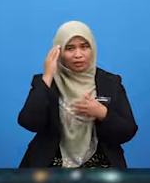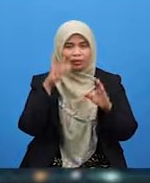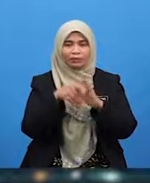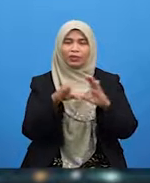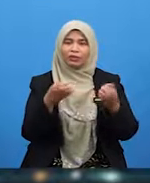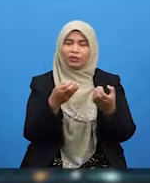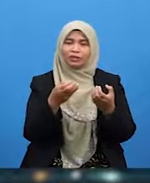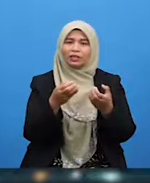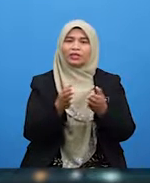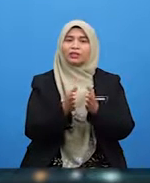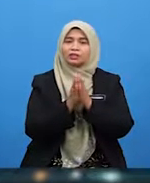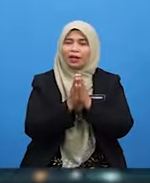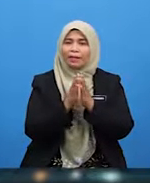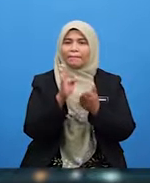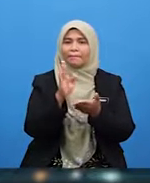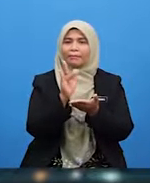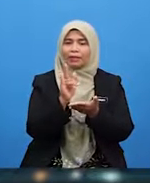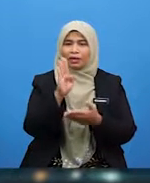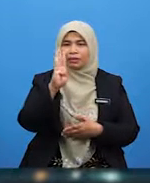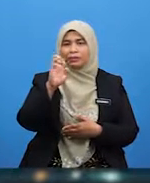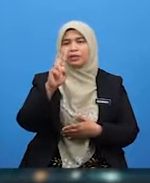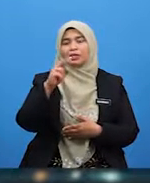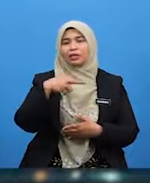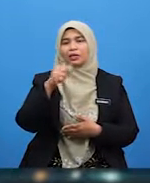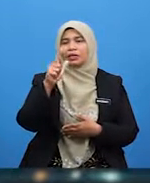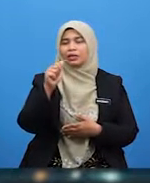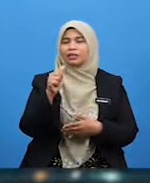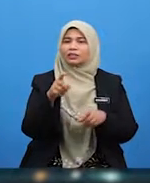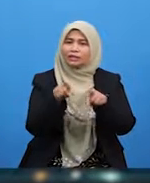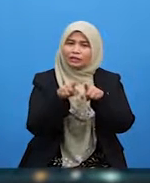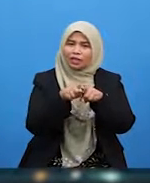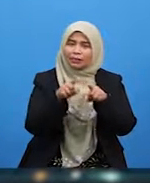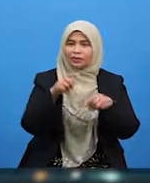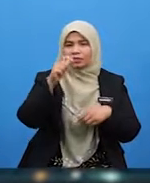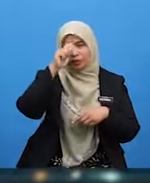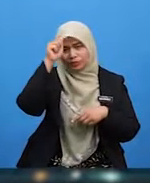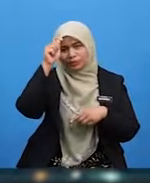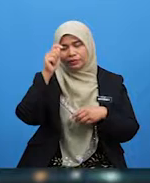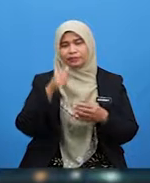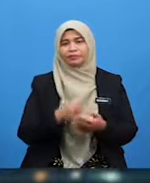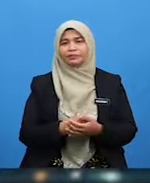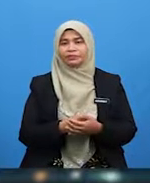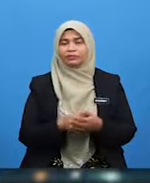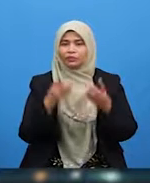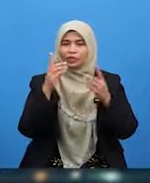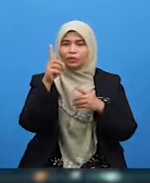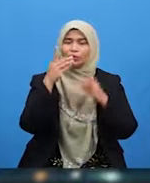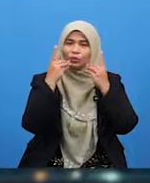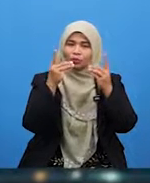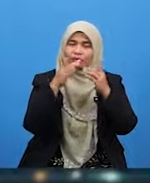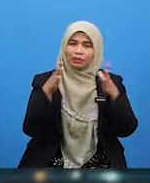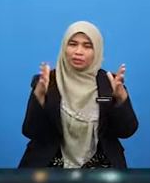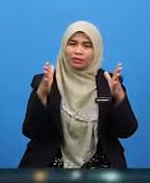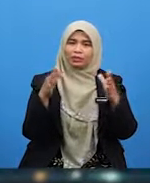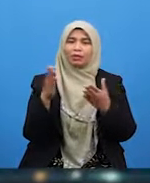menyembah berhala adalah perbuatan yang menyekutukan Allah. Ini adalah dosa besar. Ianya juga membawa